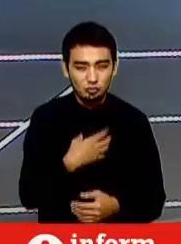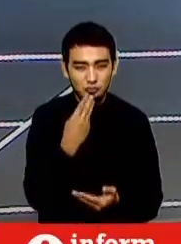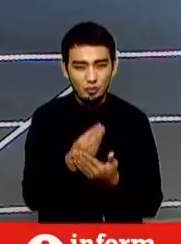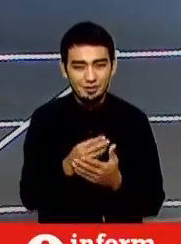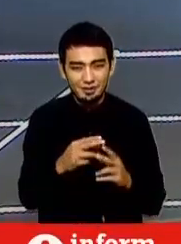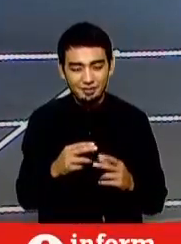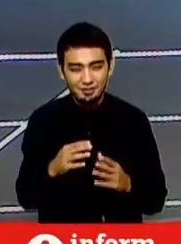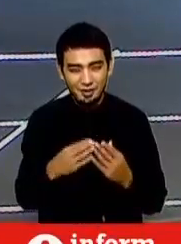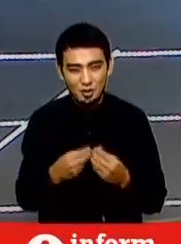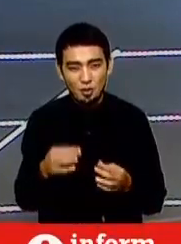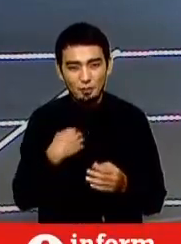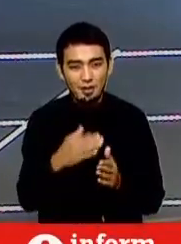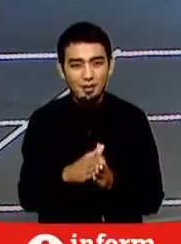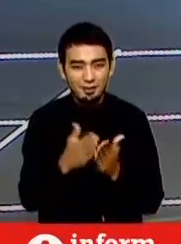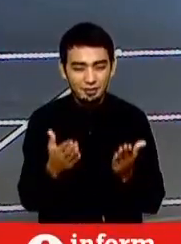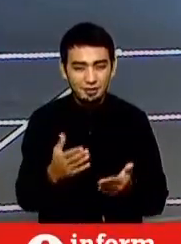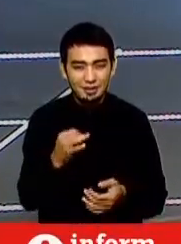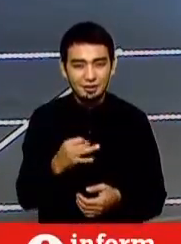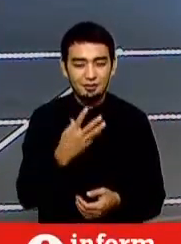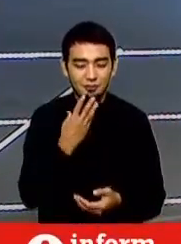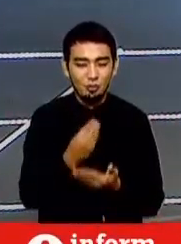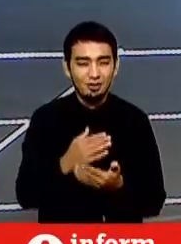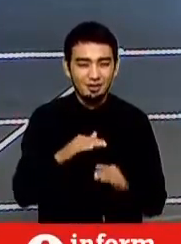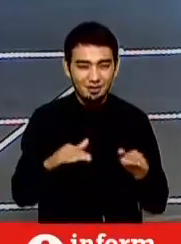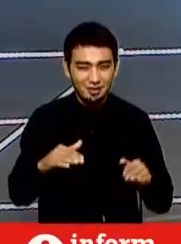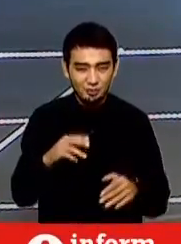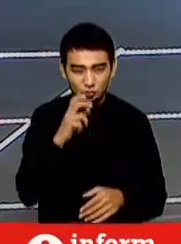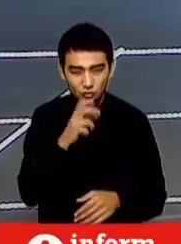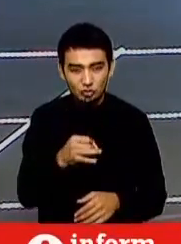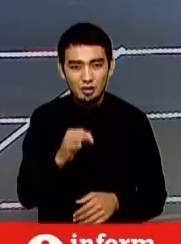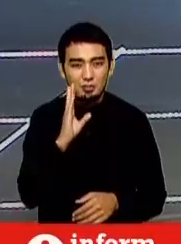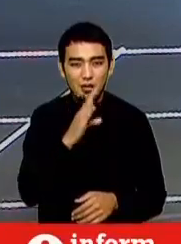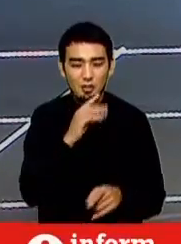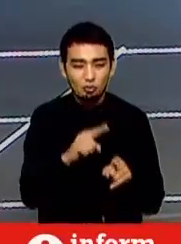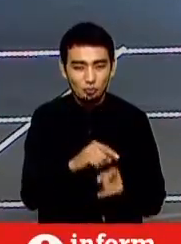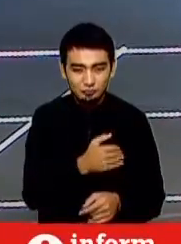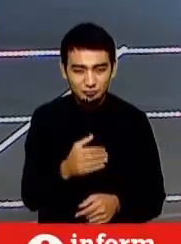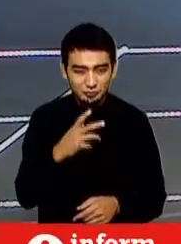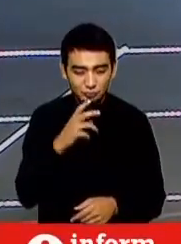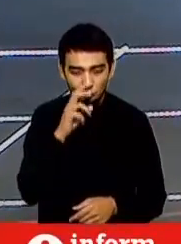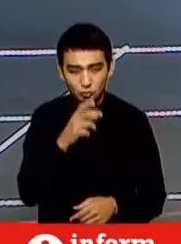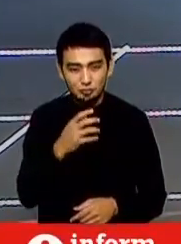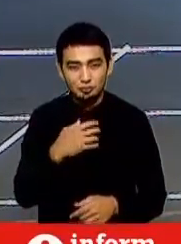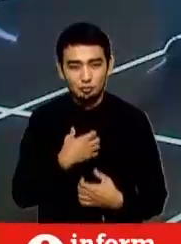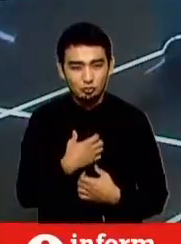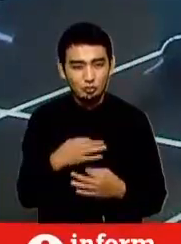ғой бүгін сандығын. Сағындым балаларымды, сағындым мамаларыңды, сағындым қатты